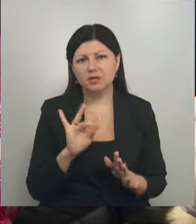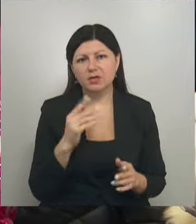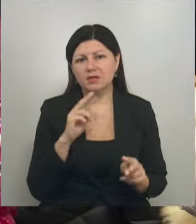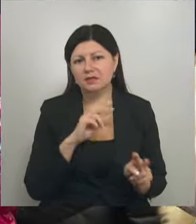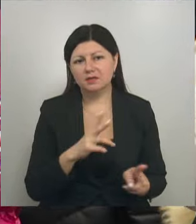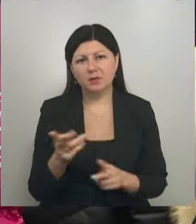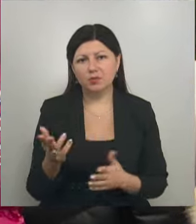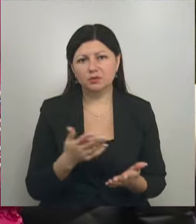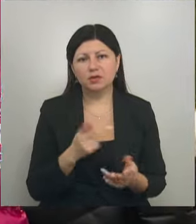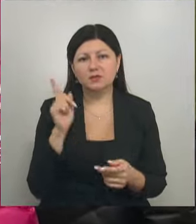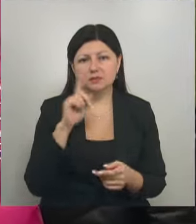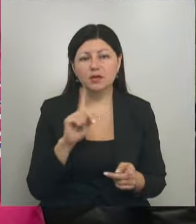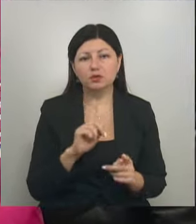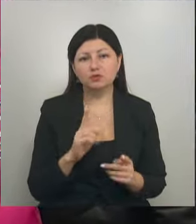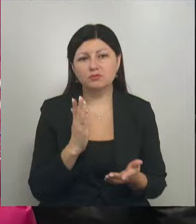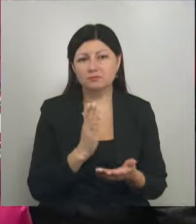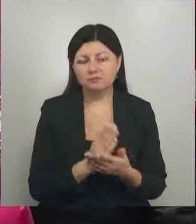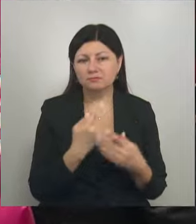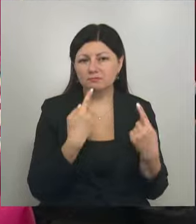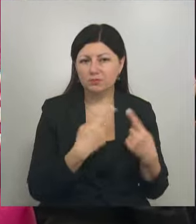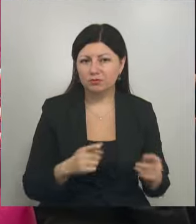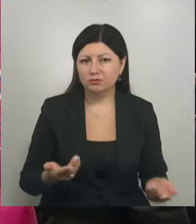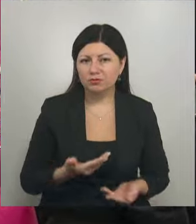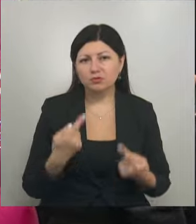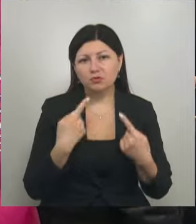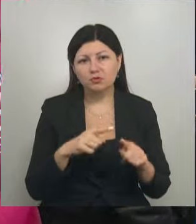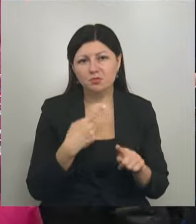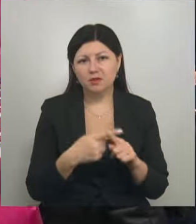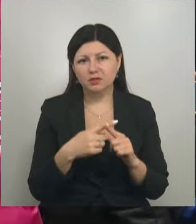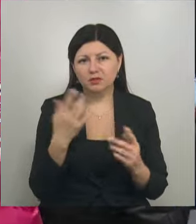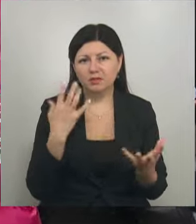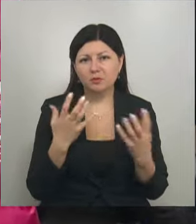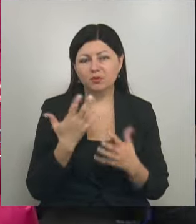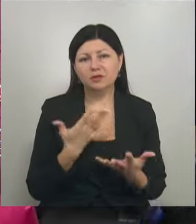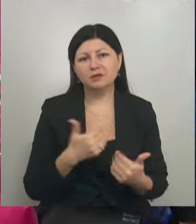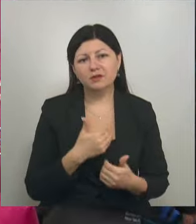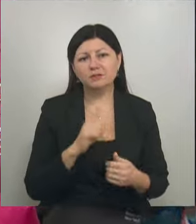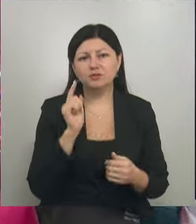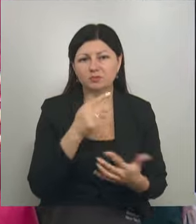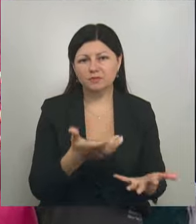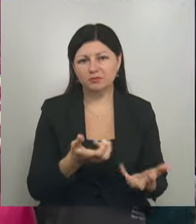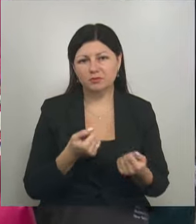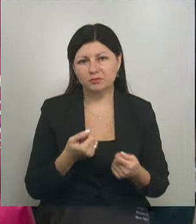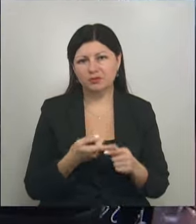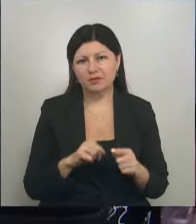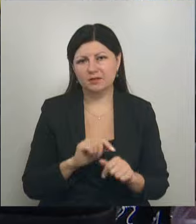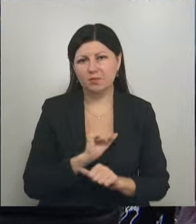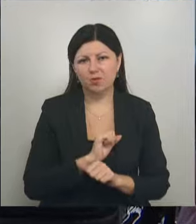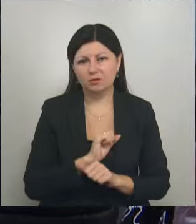они, знали, что мир существует другой, с другими положительными эмоциями, которые мы хотим, чтобы они там все-таки получили на этом